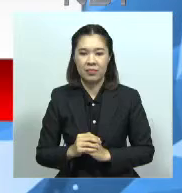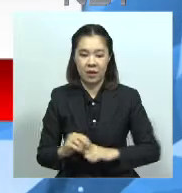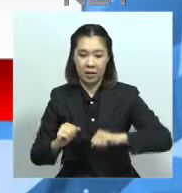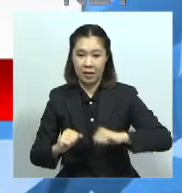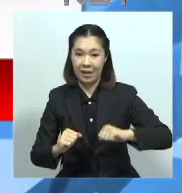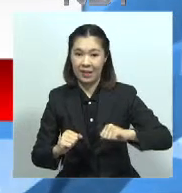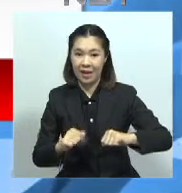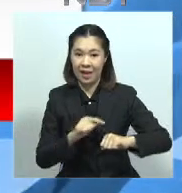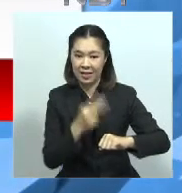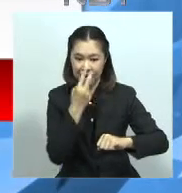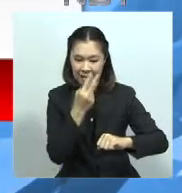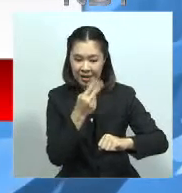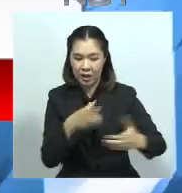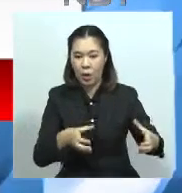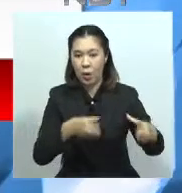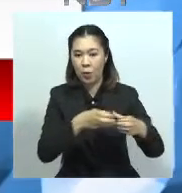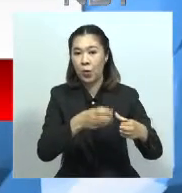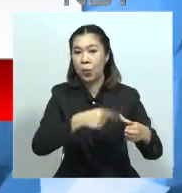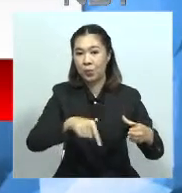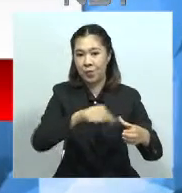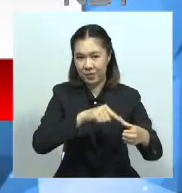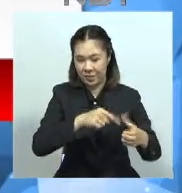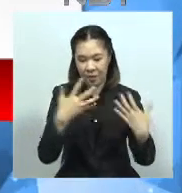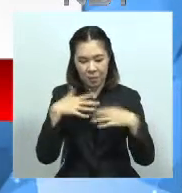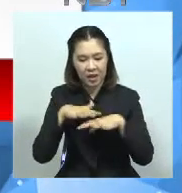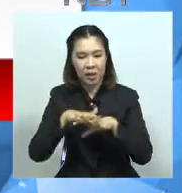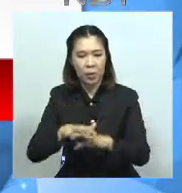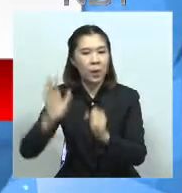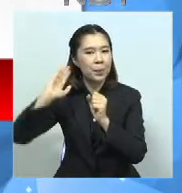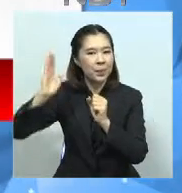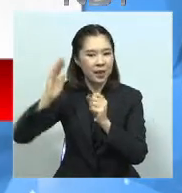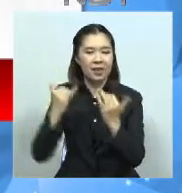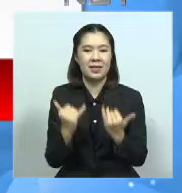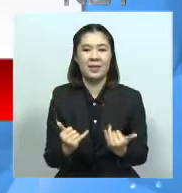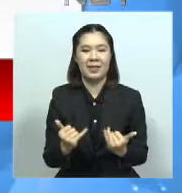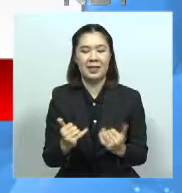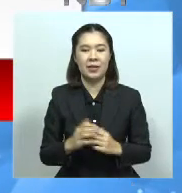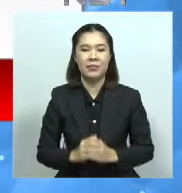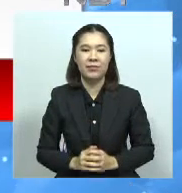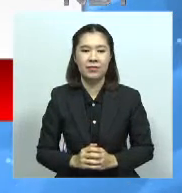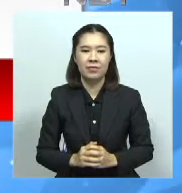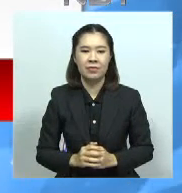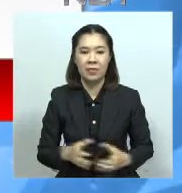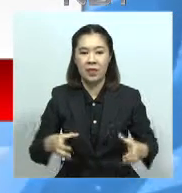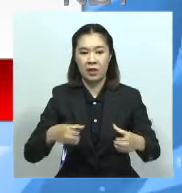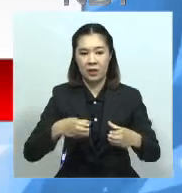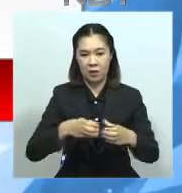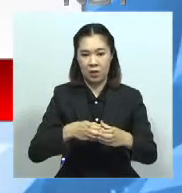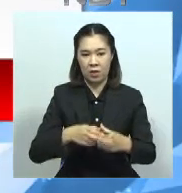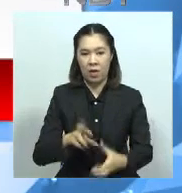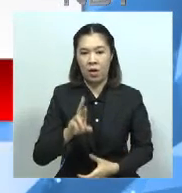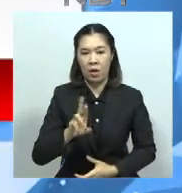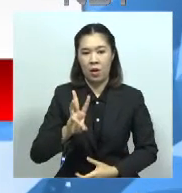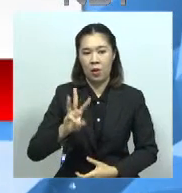ของคุณอุตมะเนี่ยจะเห็นเลยแกนนำกลุ่มสามมิตรก็มาในการแถลงข่าวครั้งนี้ด้วยนอกจากนี้ก็มีพักรวมพลังประชาช